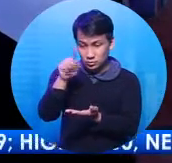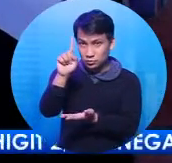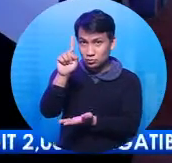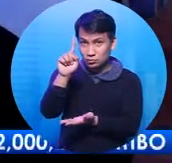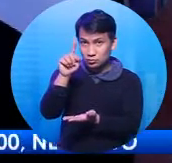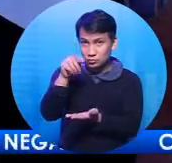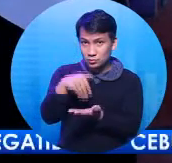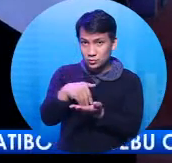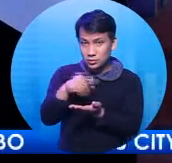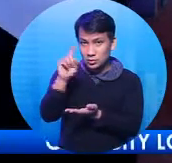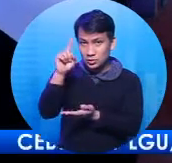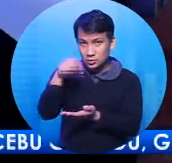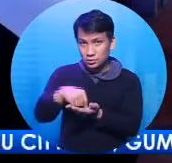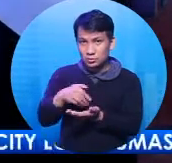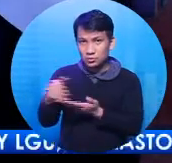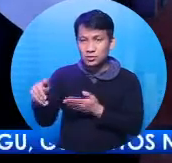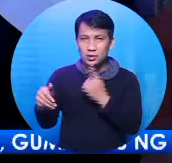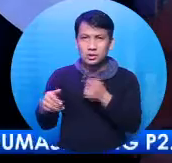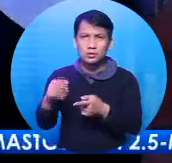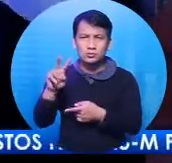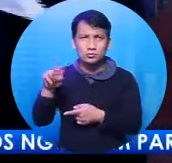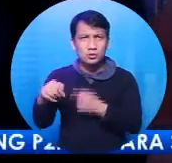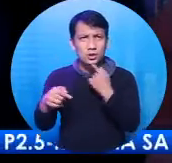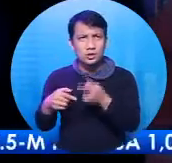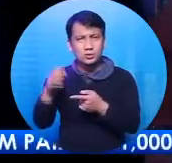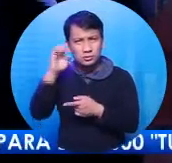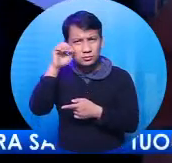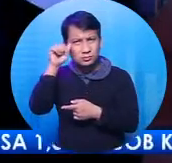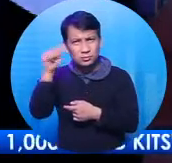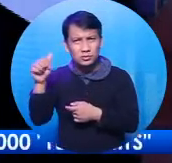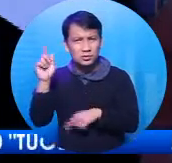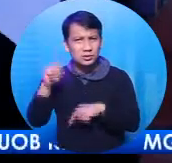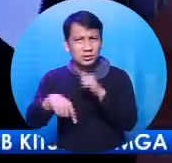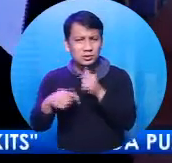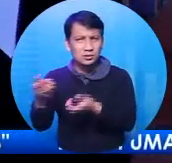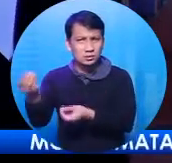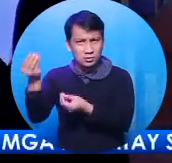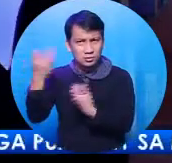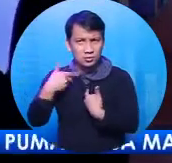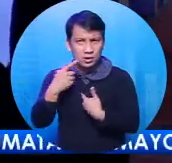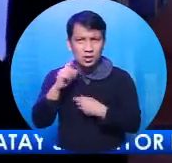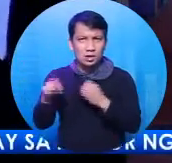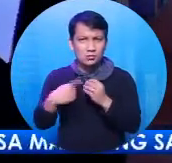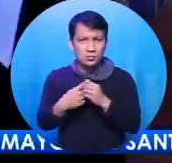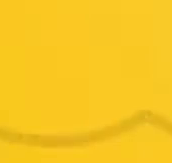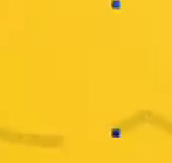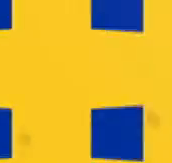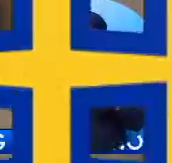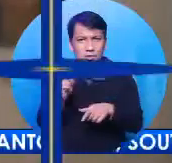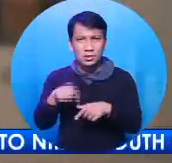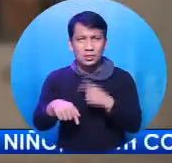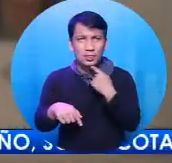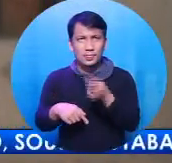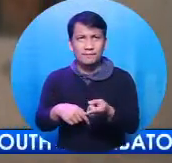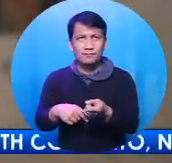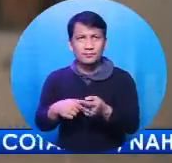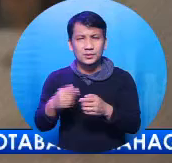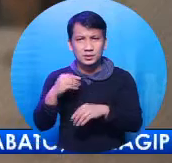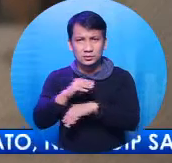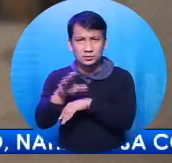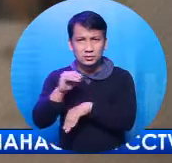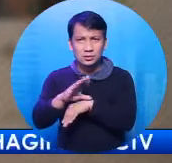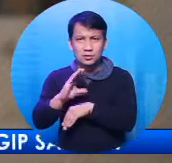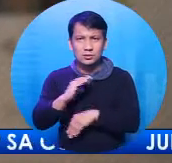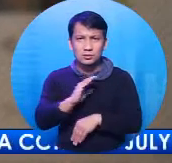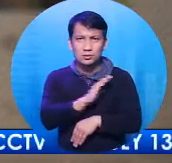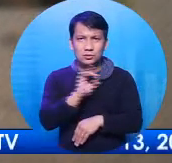ha? Pero sabi ni Cebu City Mayor Edgardo Labella, hindi siya kuno inabisuhan tungkol dyan. Hambal naman ng isang konsehal na